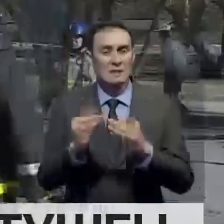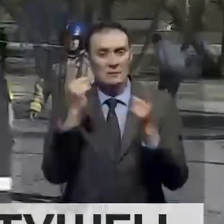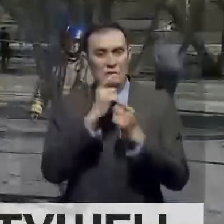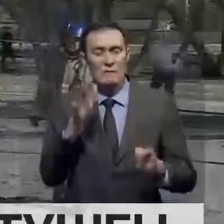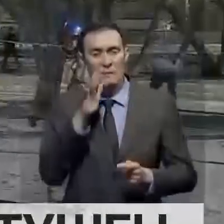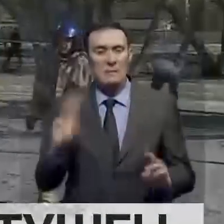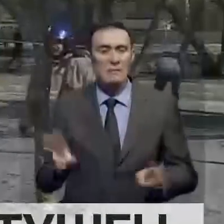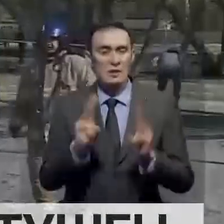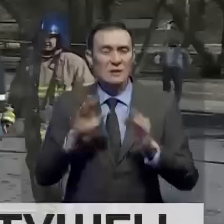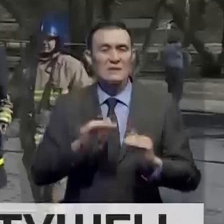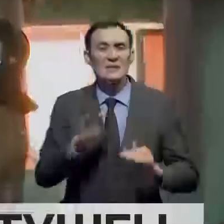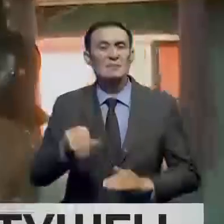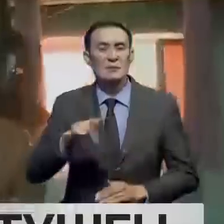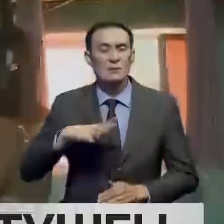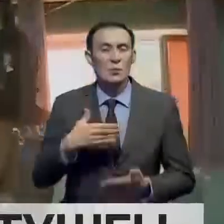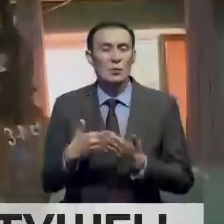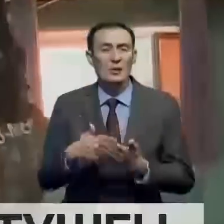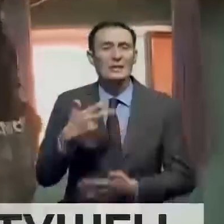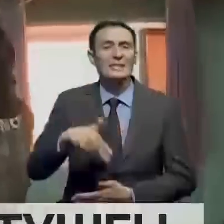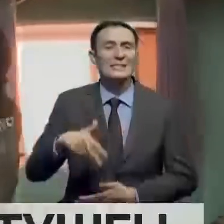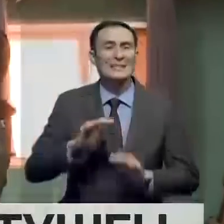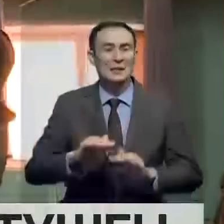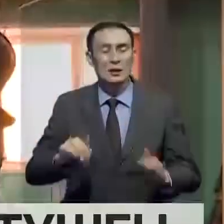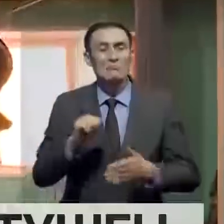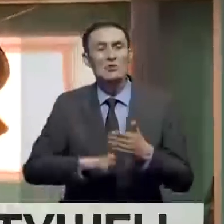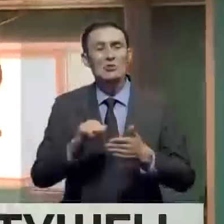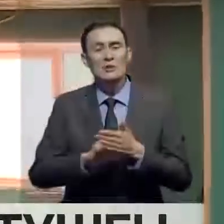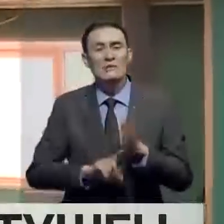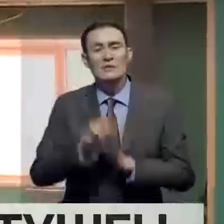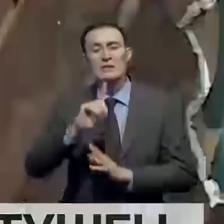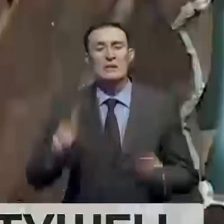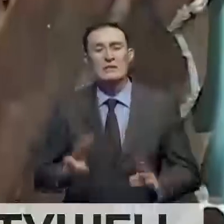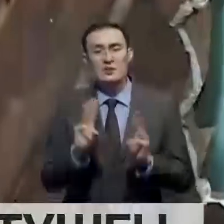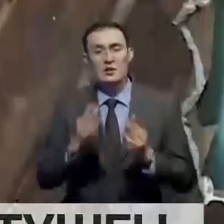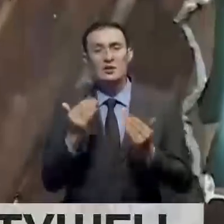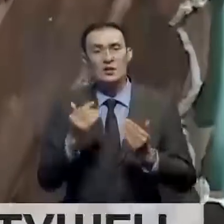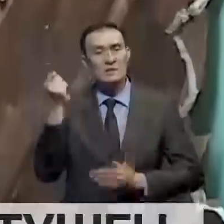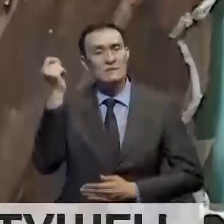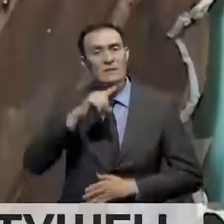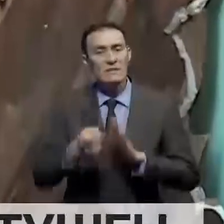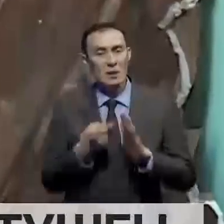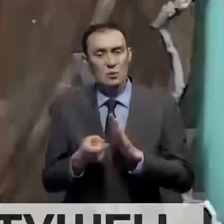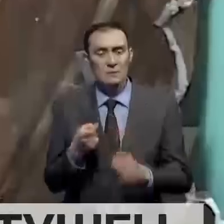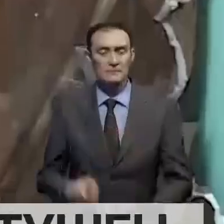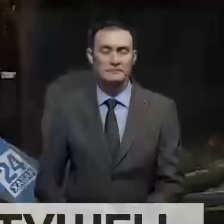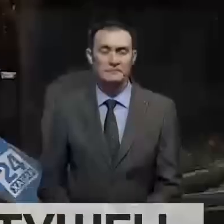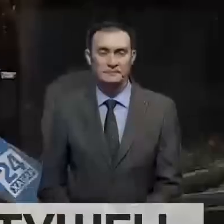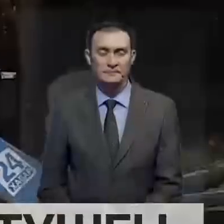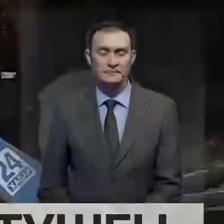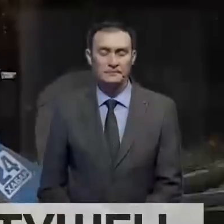Отмечается, что в момент пожара в детском саду было около 30 воспитанников. Причина возгорания выясняется.